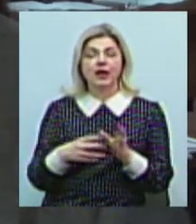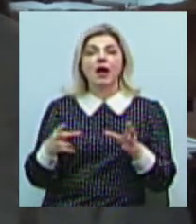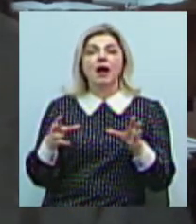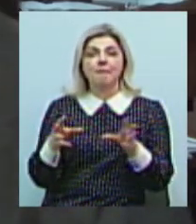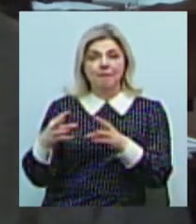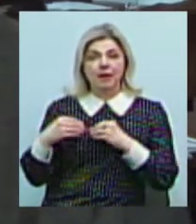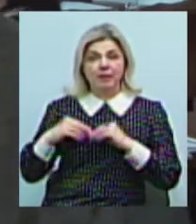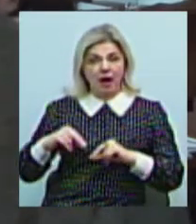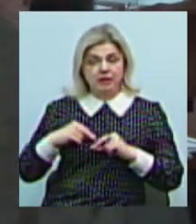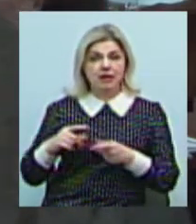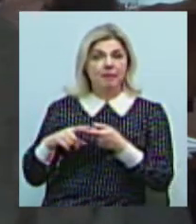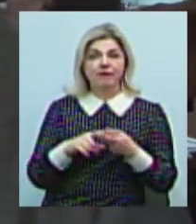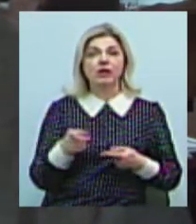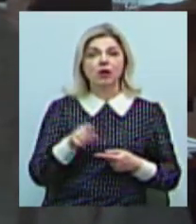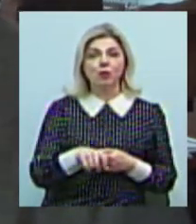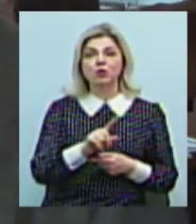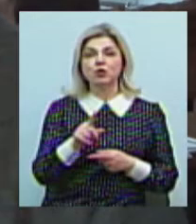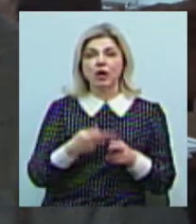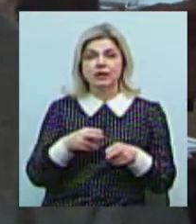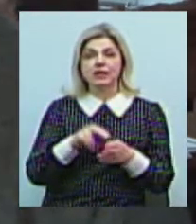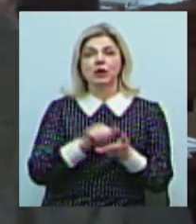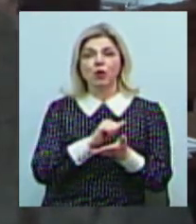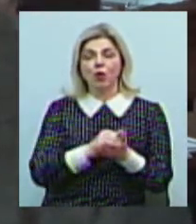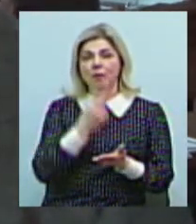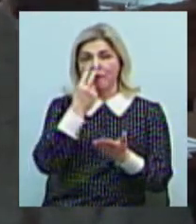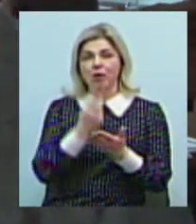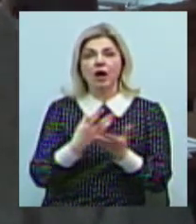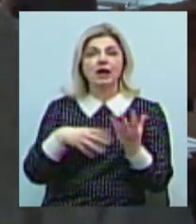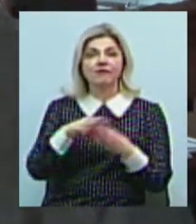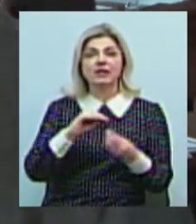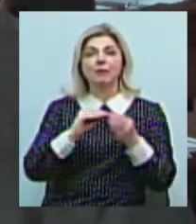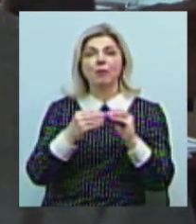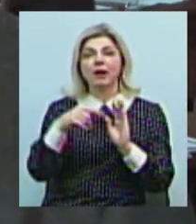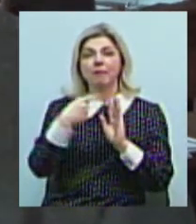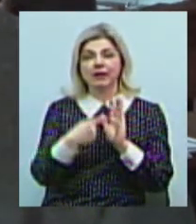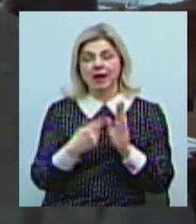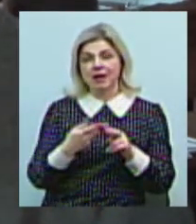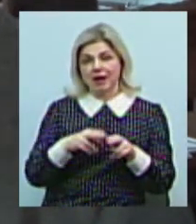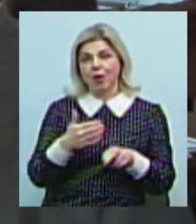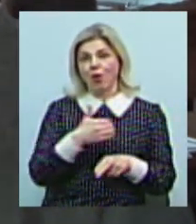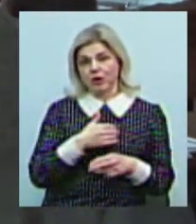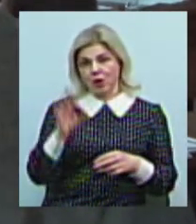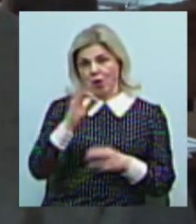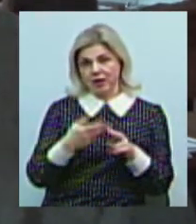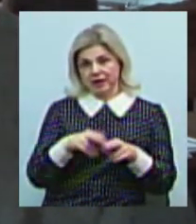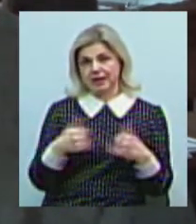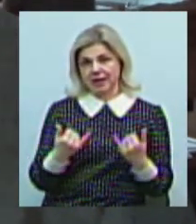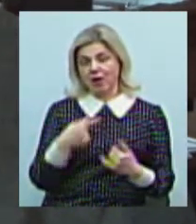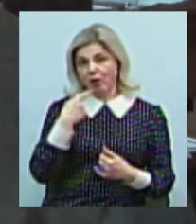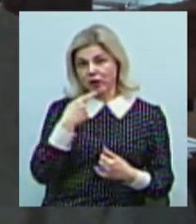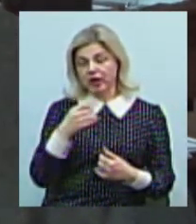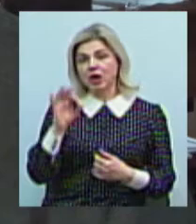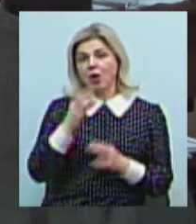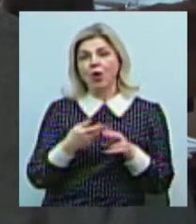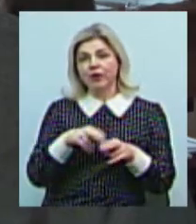співпраця призвела до того, що цей документ, він висвітлює всі проблемні питання, які би нам хотілося про них зараз говорити, про них